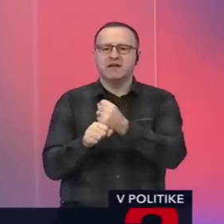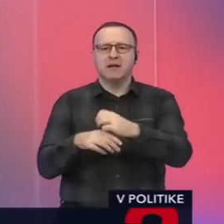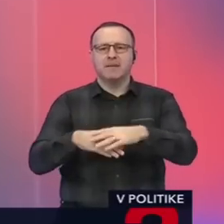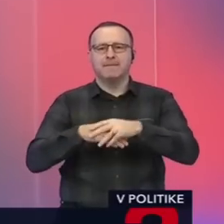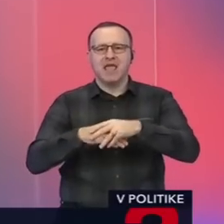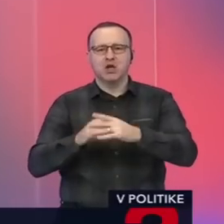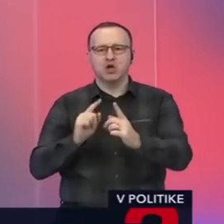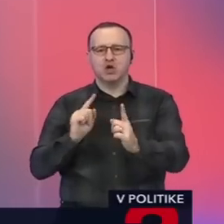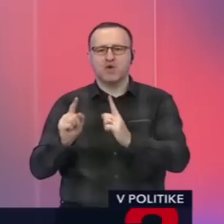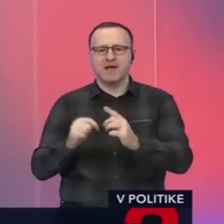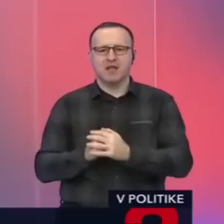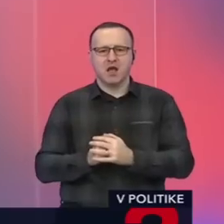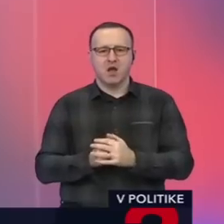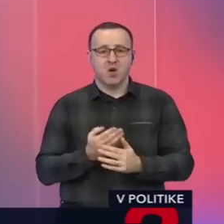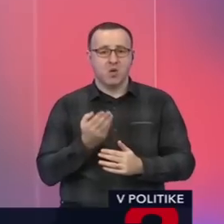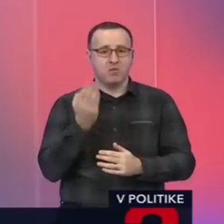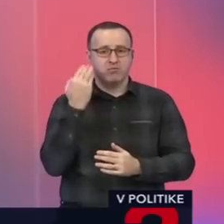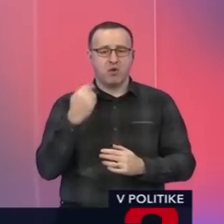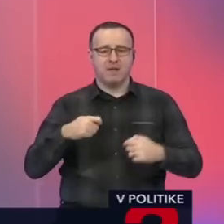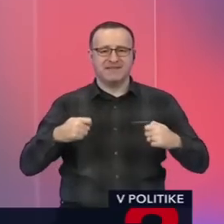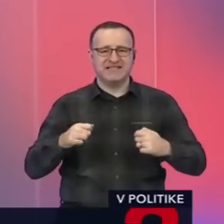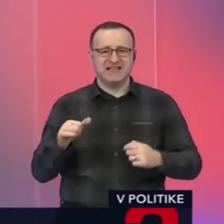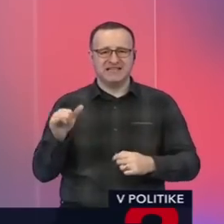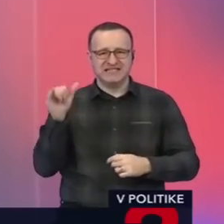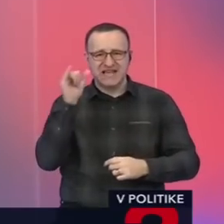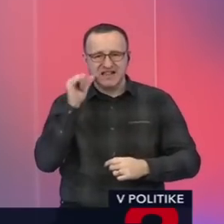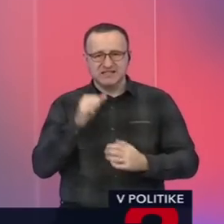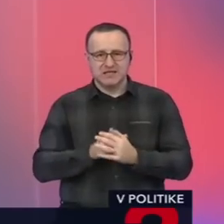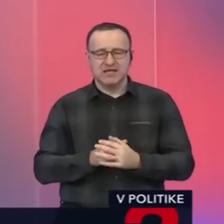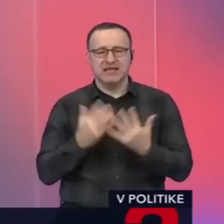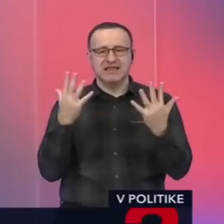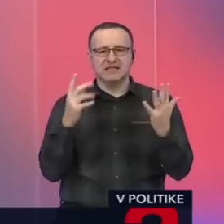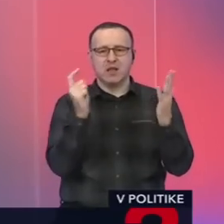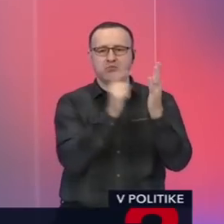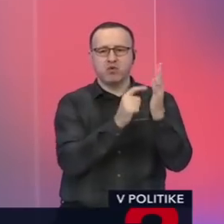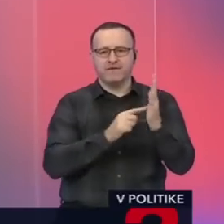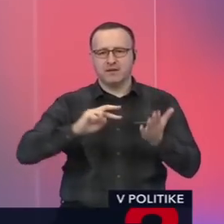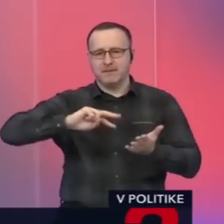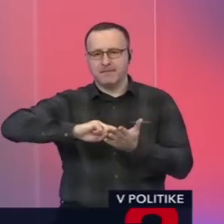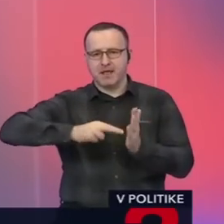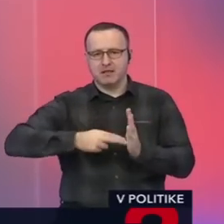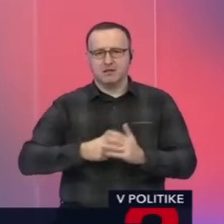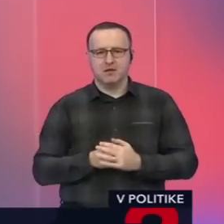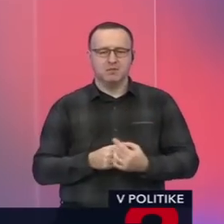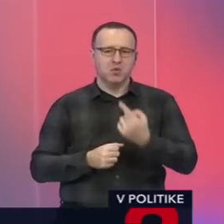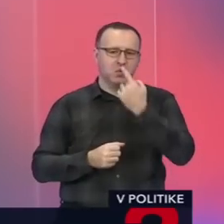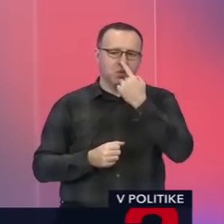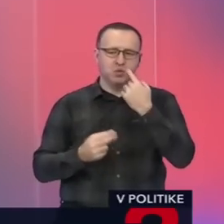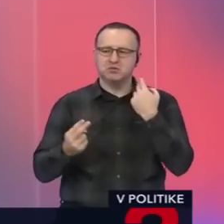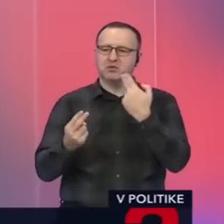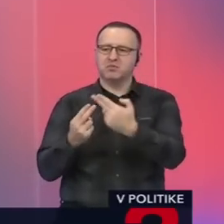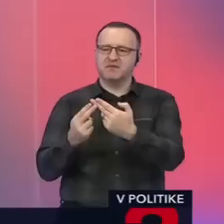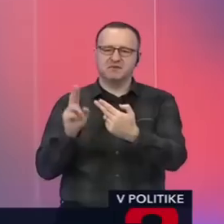rokovania, bol Volodymyr Zelenský, ktorý predstavil ten 10-bodový plán, že Rusko na to nereaguje.